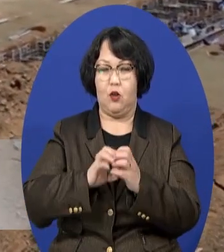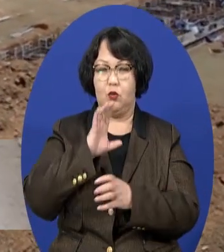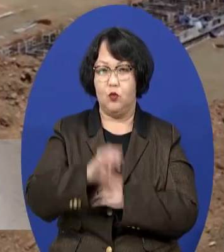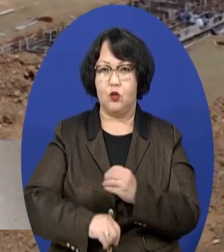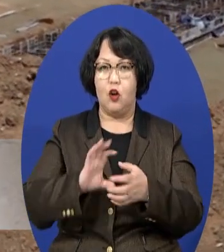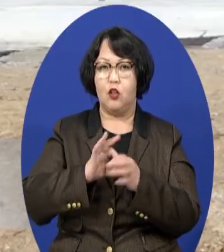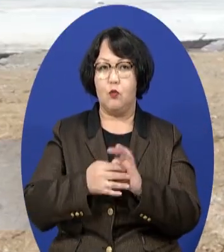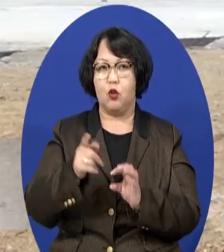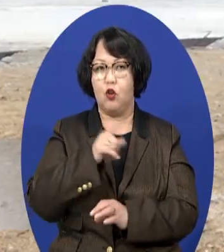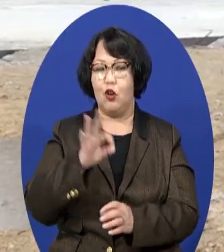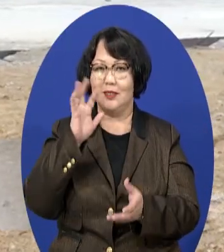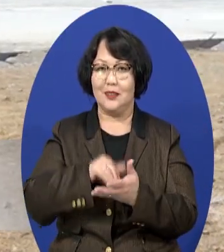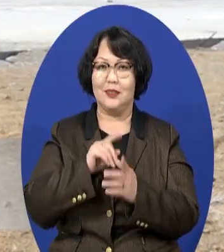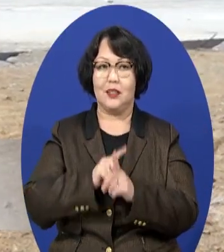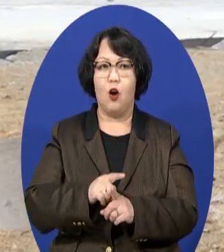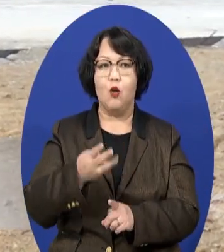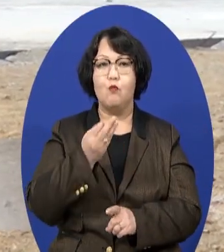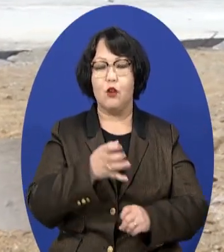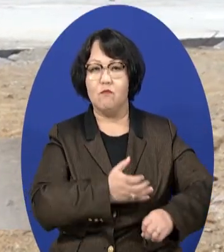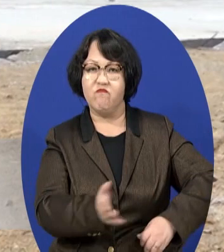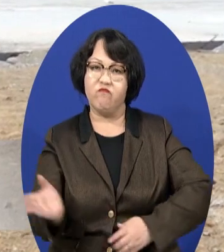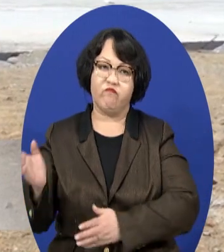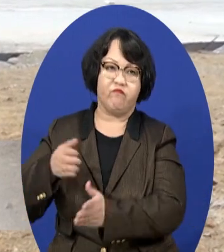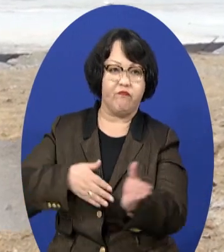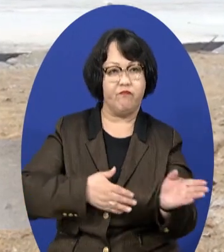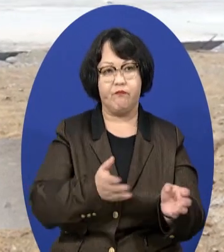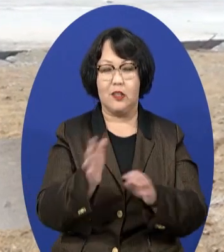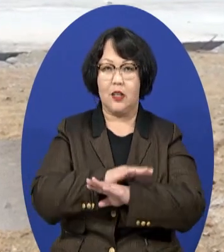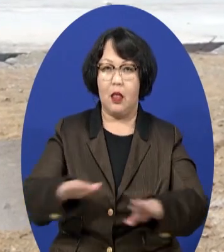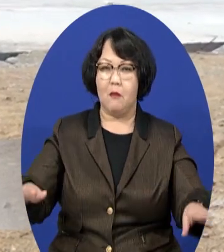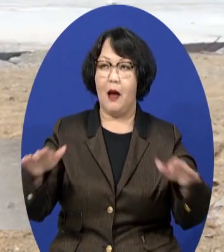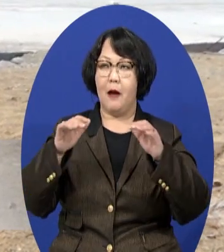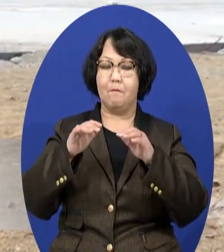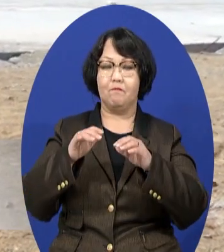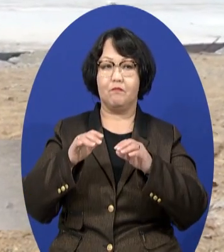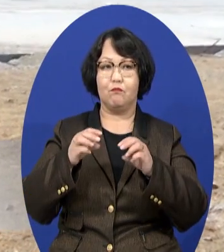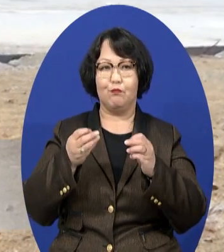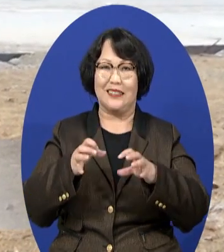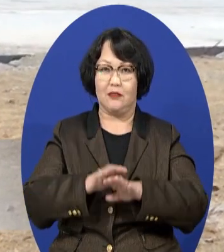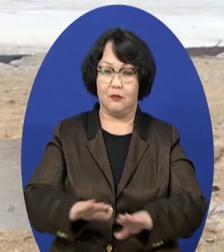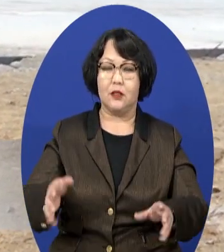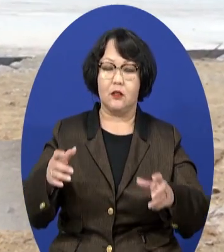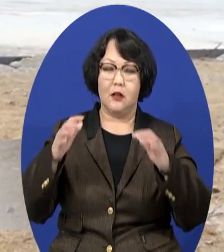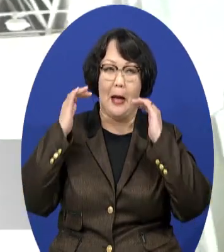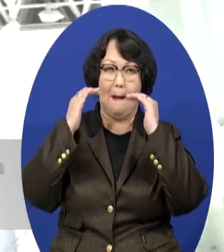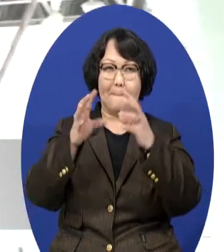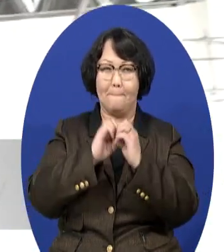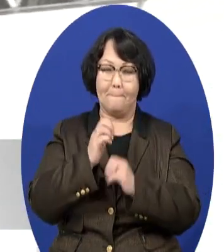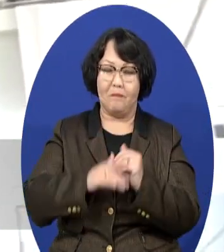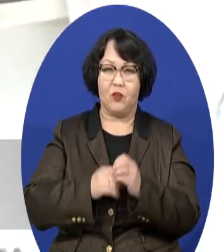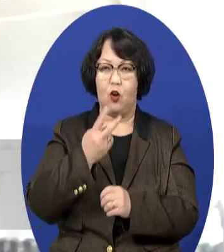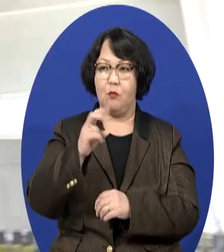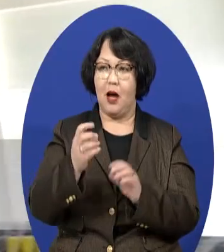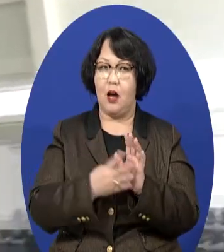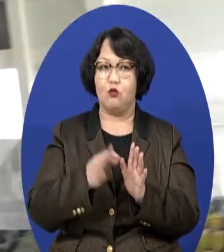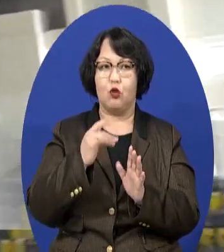олимпийн хорооны стандартад нийцсэн мөсөн голгуурын талбай бүхий битүү дээвэртэй спортын ордны шав тавих ёслол 2019 оны 4-р сард